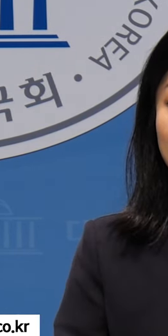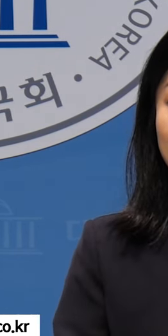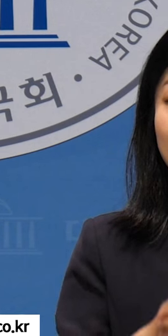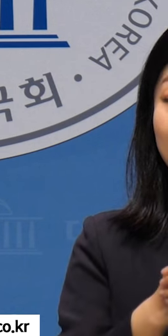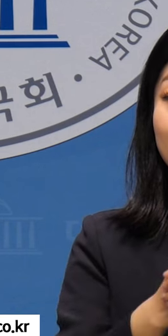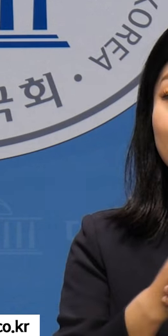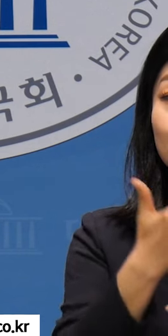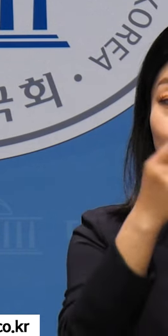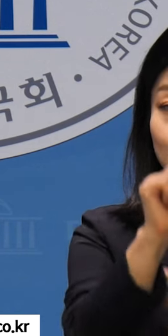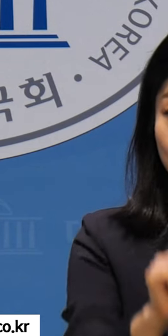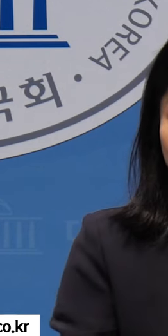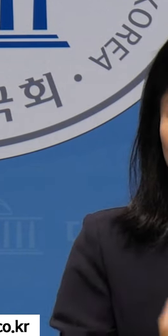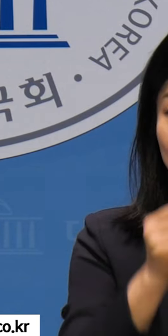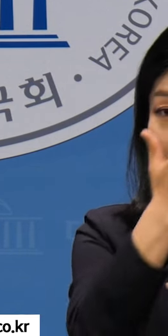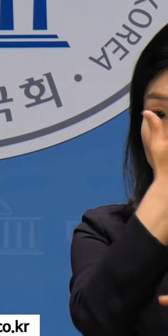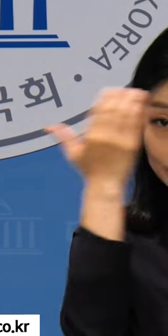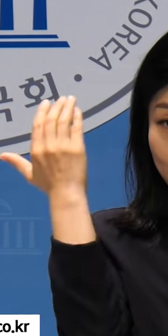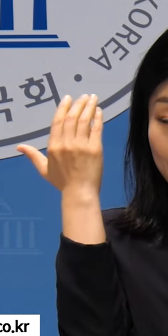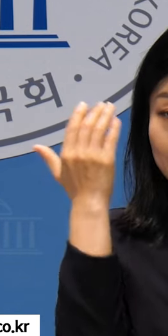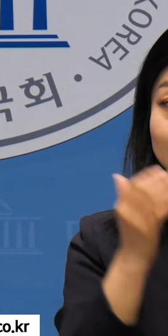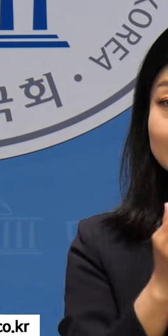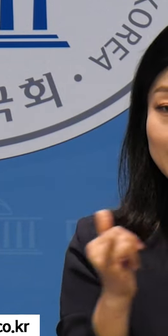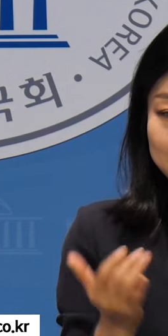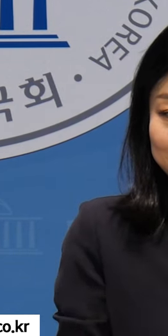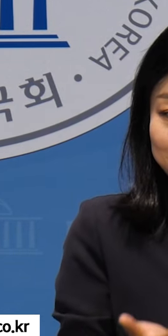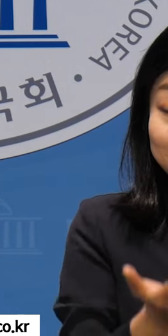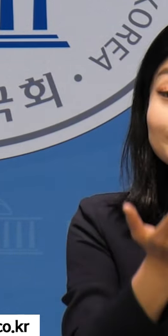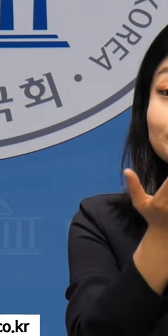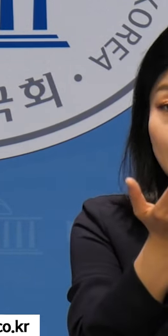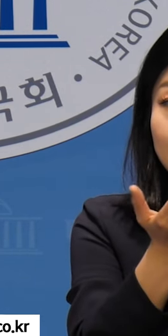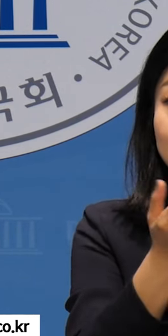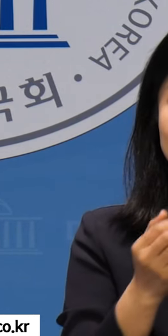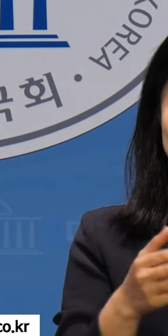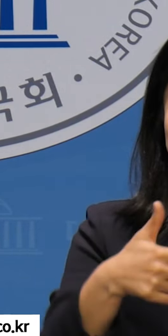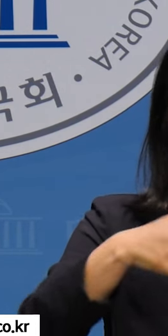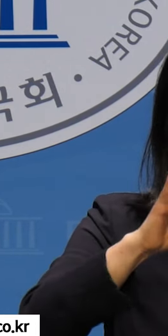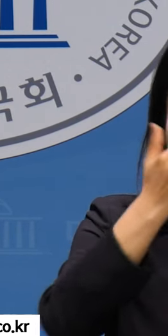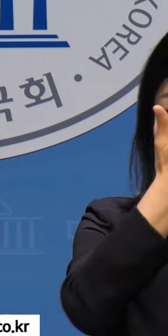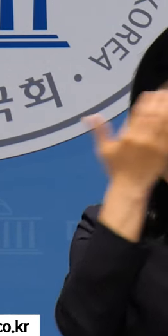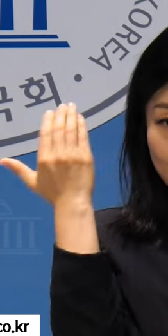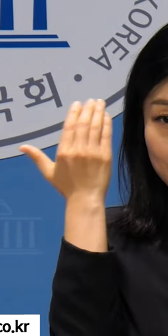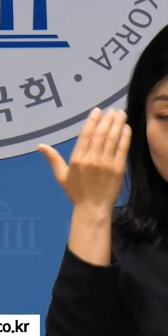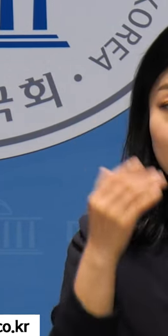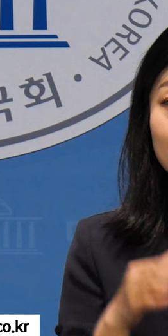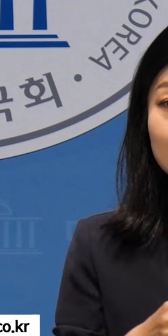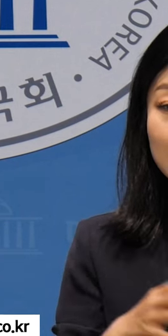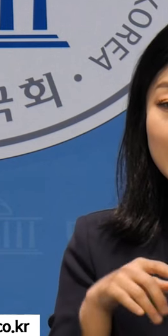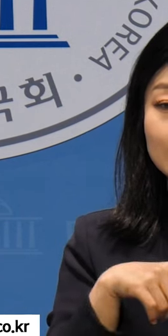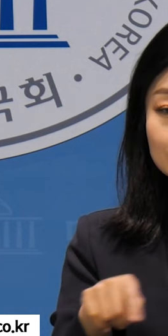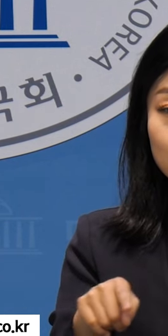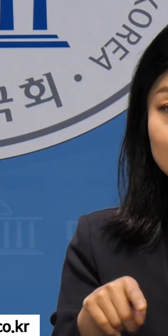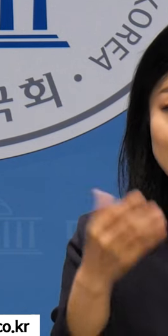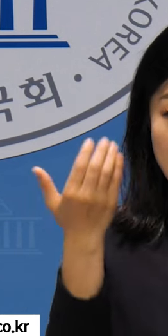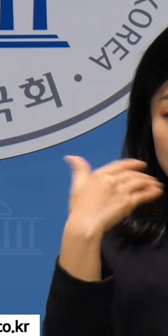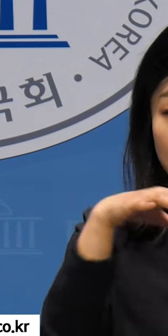역사를 자랑하는 청년 연설 대전을 정착시키고 14기째 이혼 청년 정치스쿨의 규모를